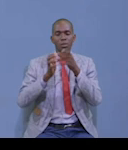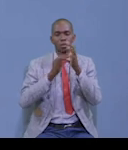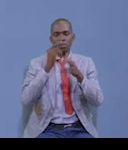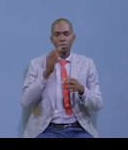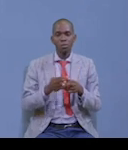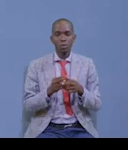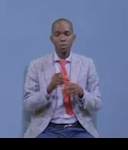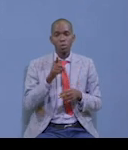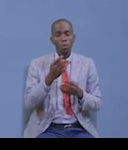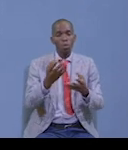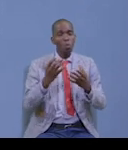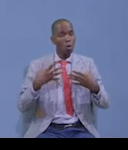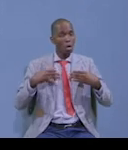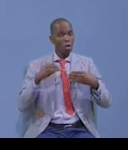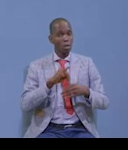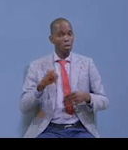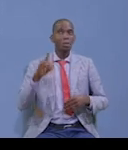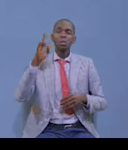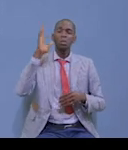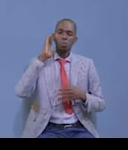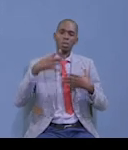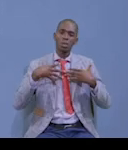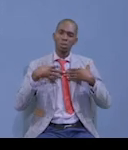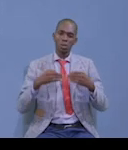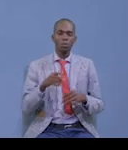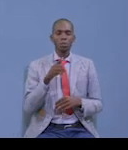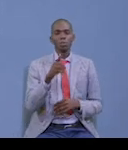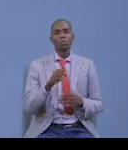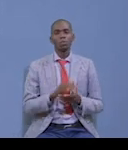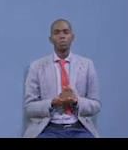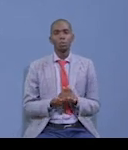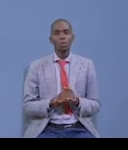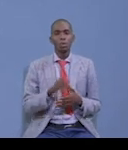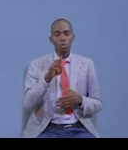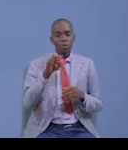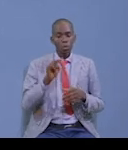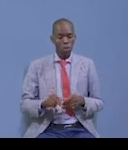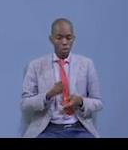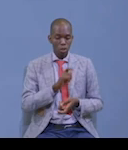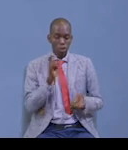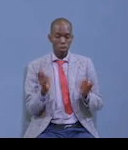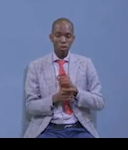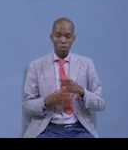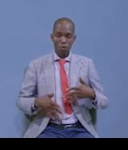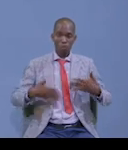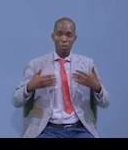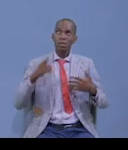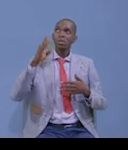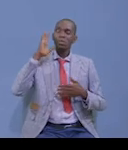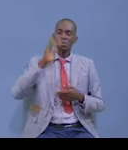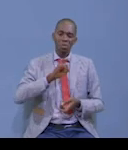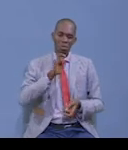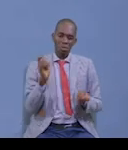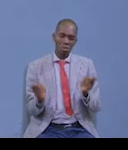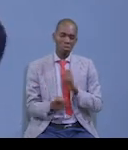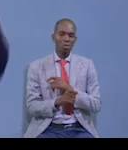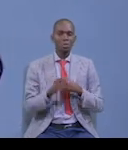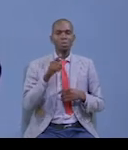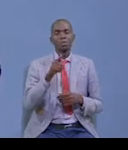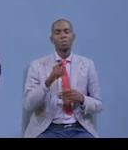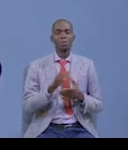need healing, it will heal you. స్వస్థత కావాలా స్వస్థపరుస్తాడు. You need transformation, he will transform you. రూపాంతరత కావాలా